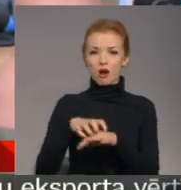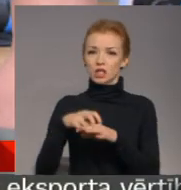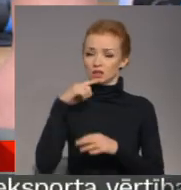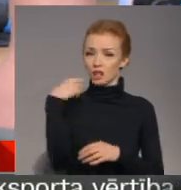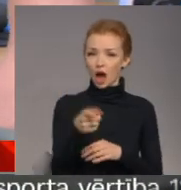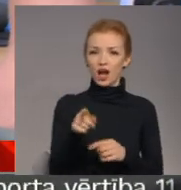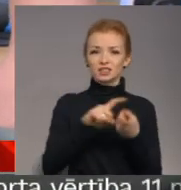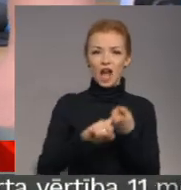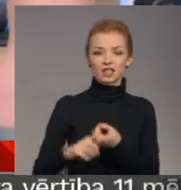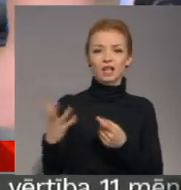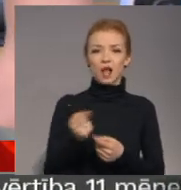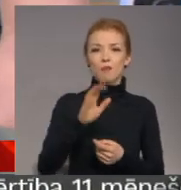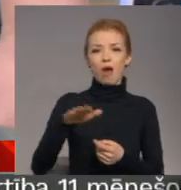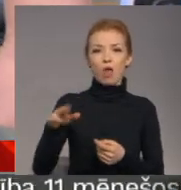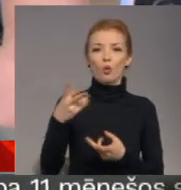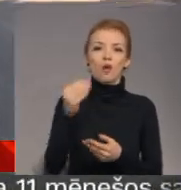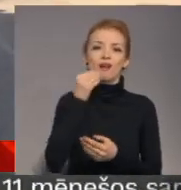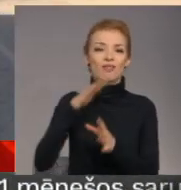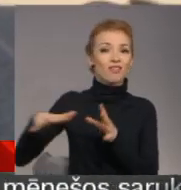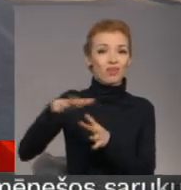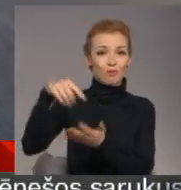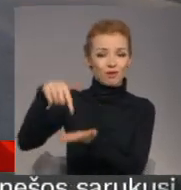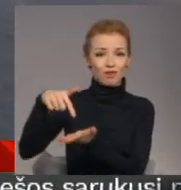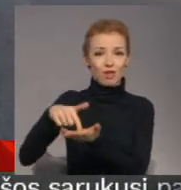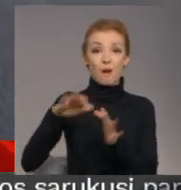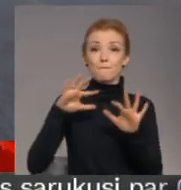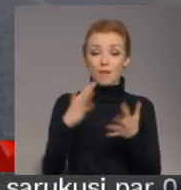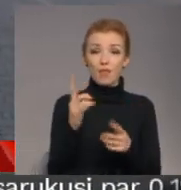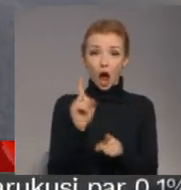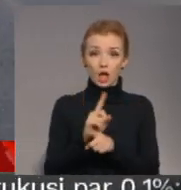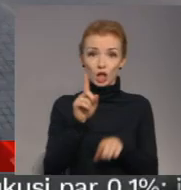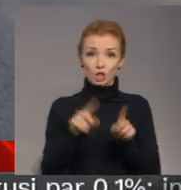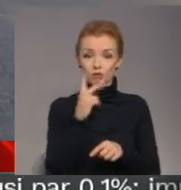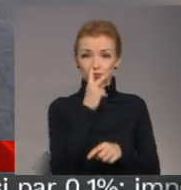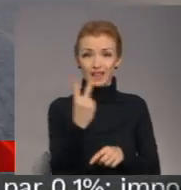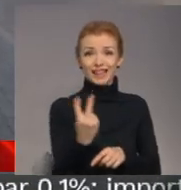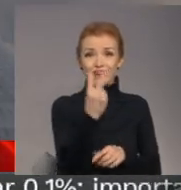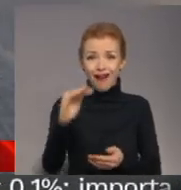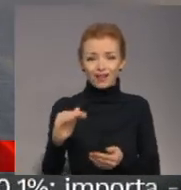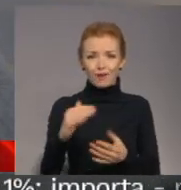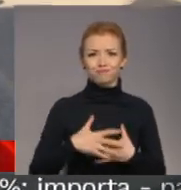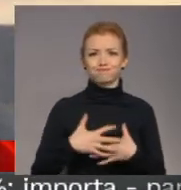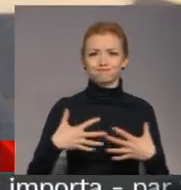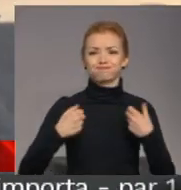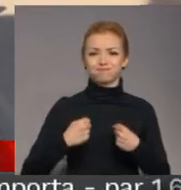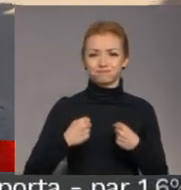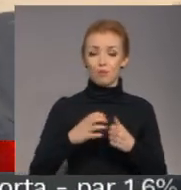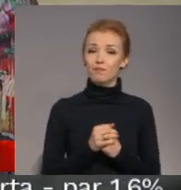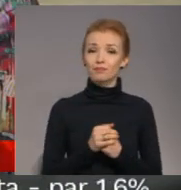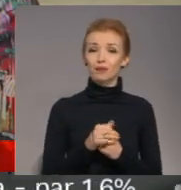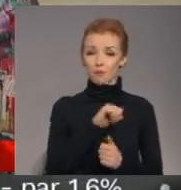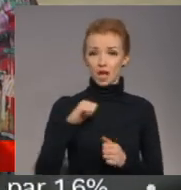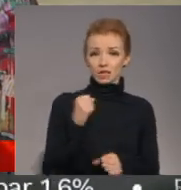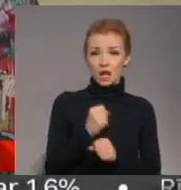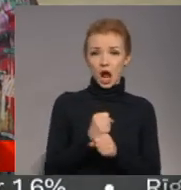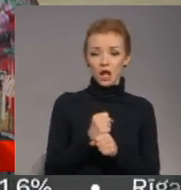saistīts ar ēšanas pārdomiem ģimenē, taču viņi savā praksē satiek jau 2 gadniekus ar lieko svaru. Strādājot klīnikā,